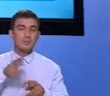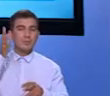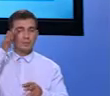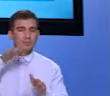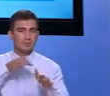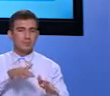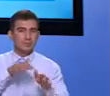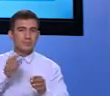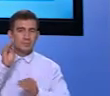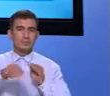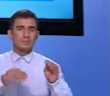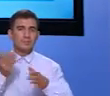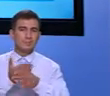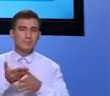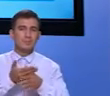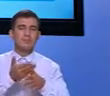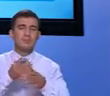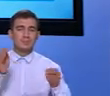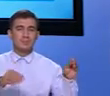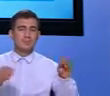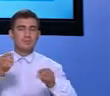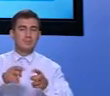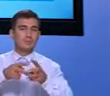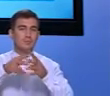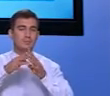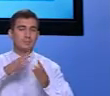harakat qilingan va albatta ilk o'rta asrlarda